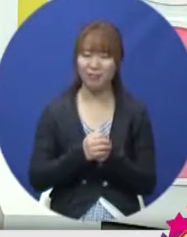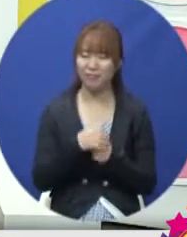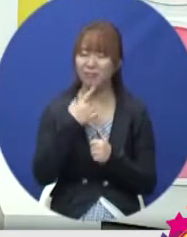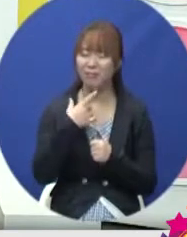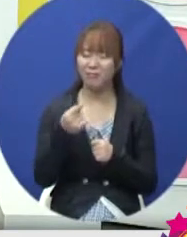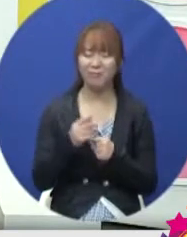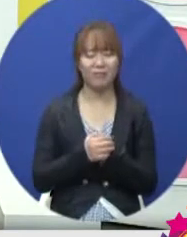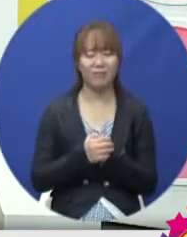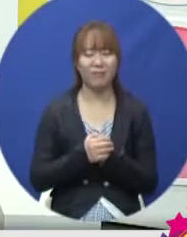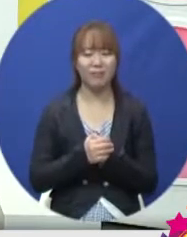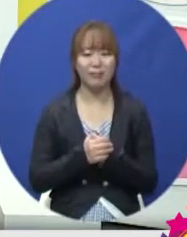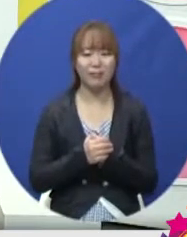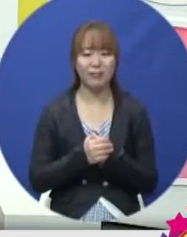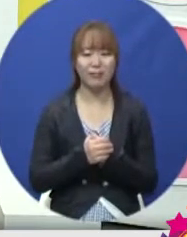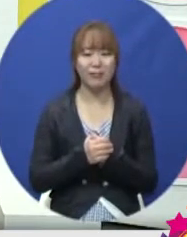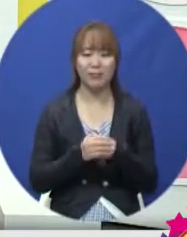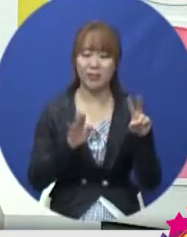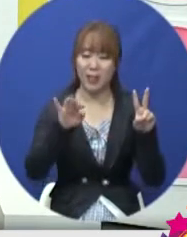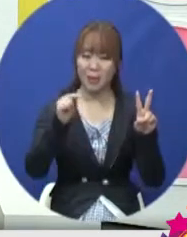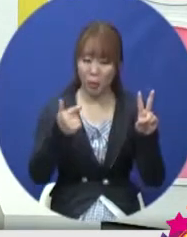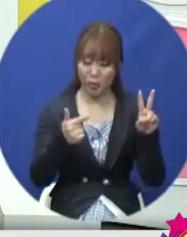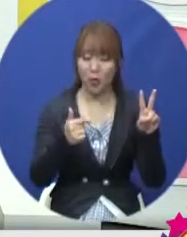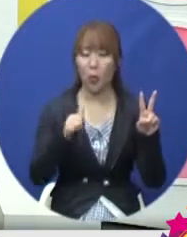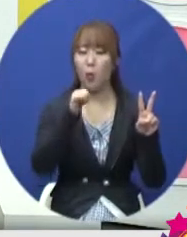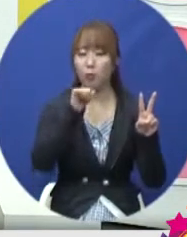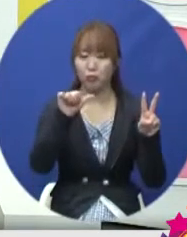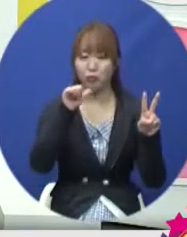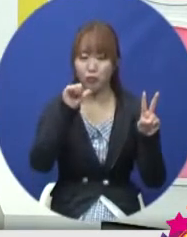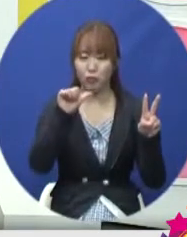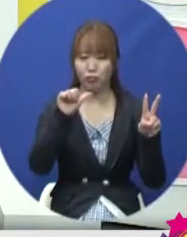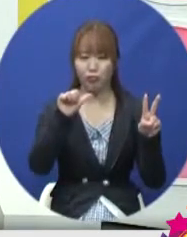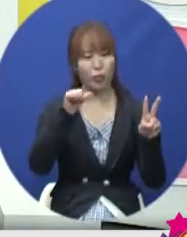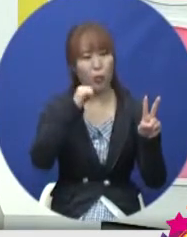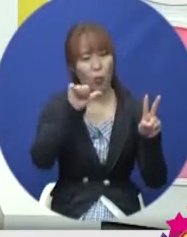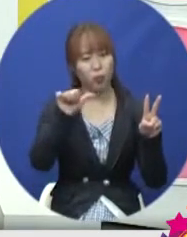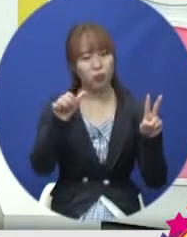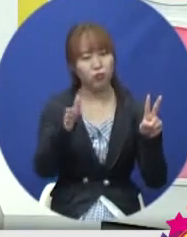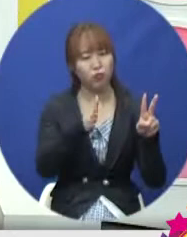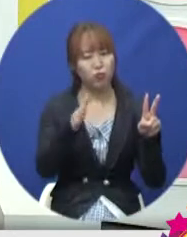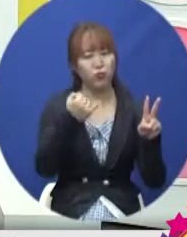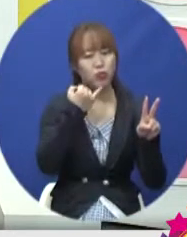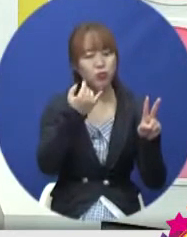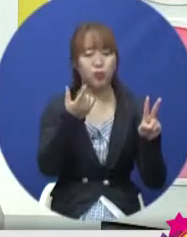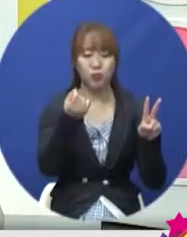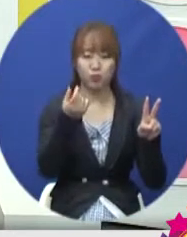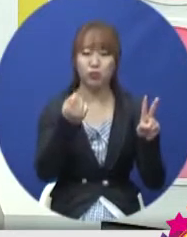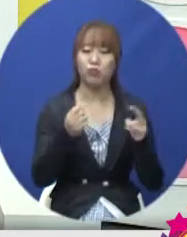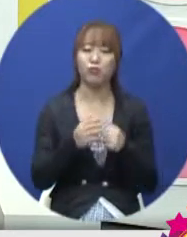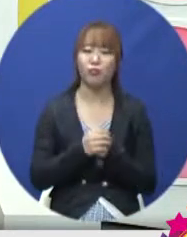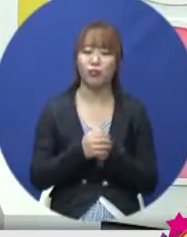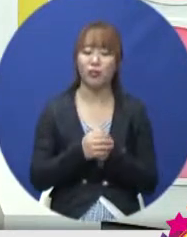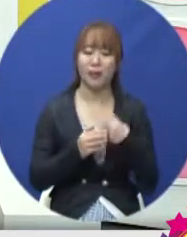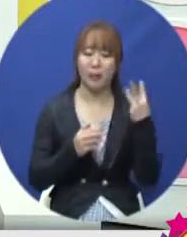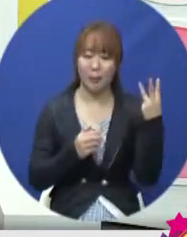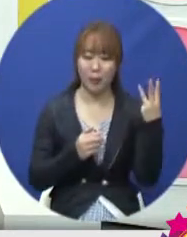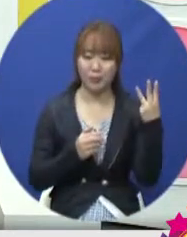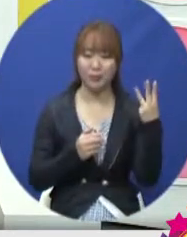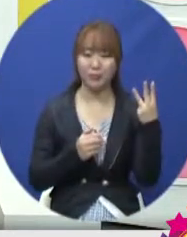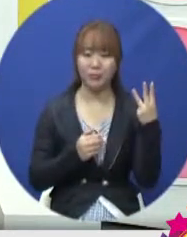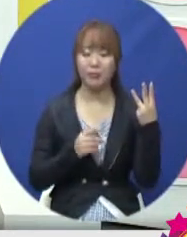그러니까, 그렇죠? 네. 보기 2번 5분. 5분이 적당할 것도 같고요. 보기